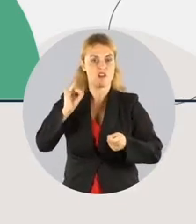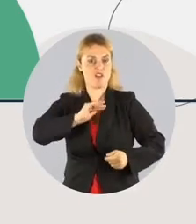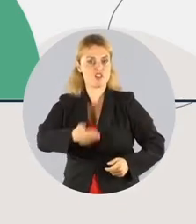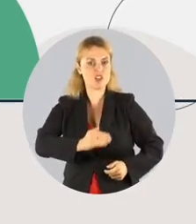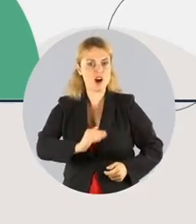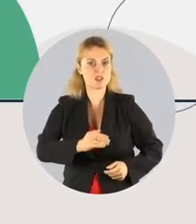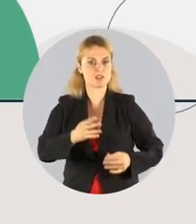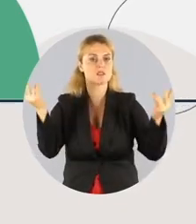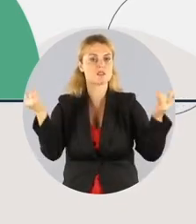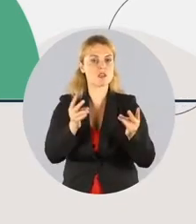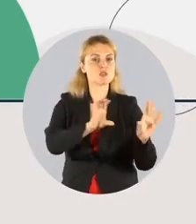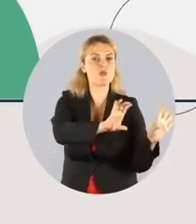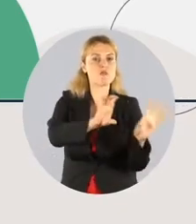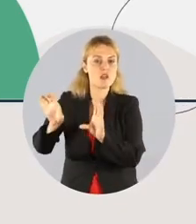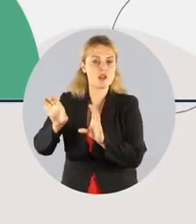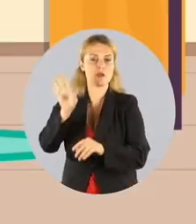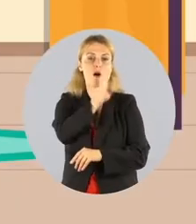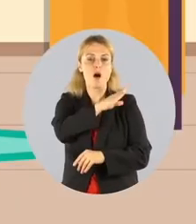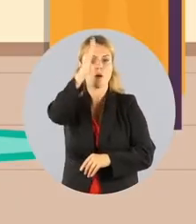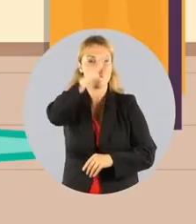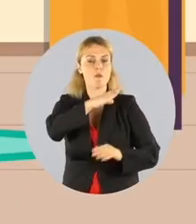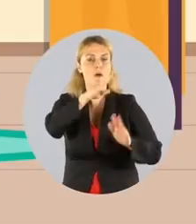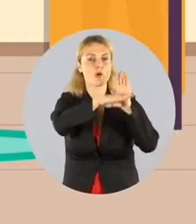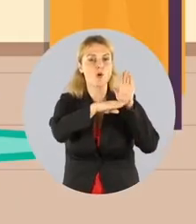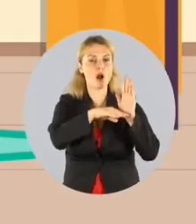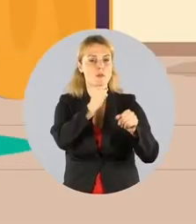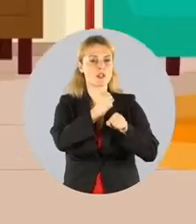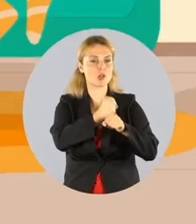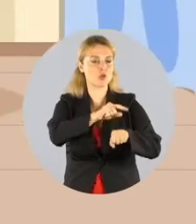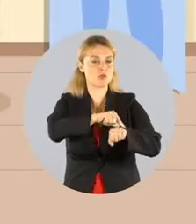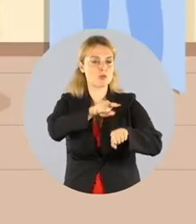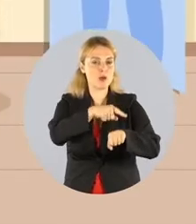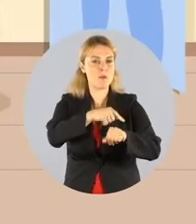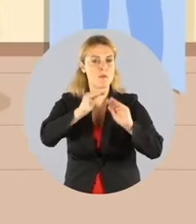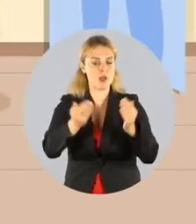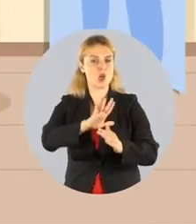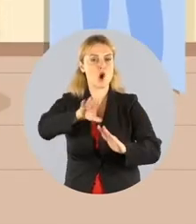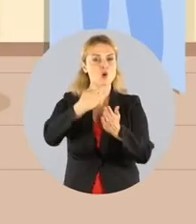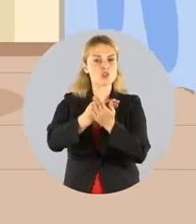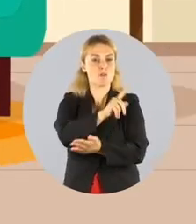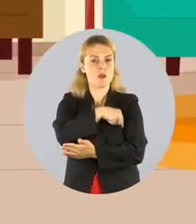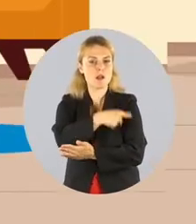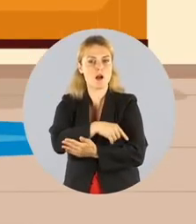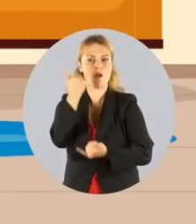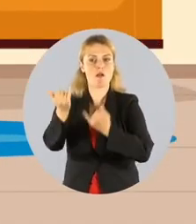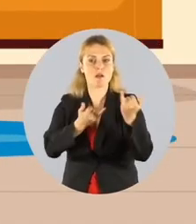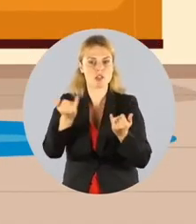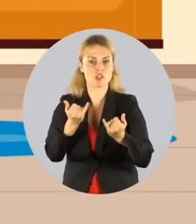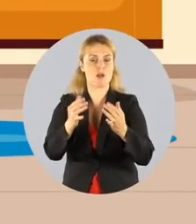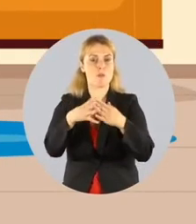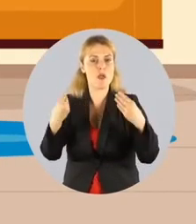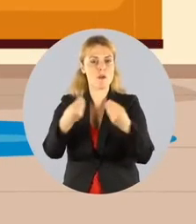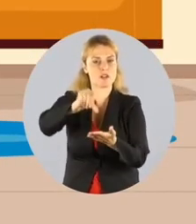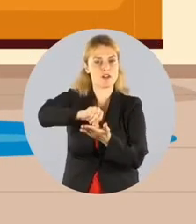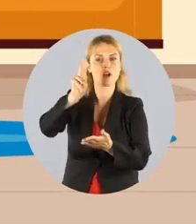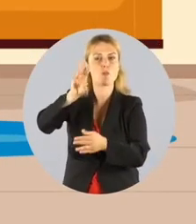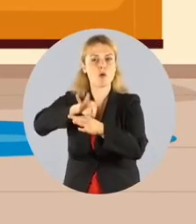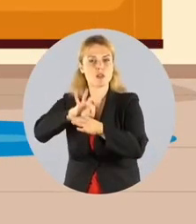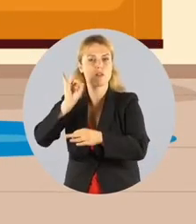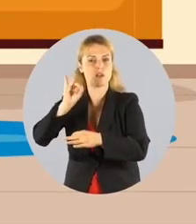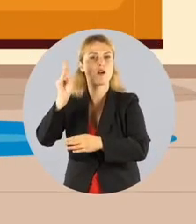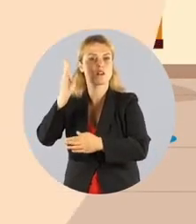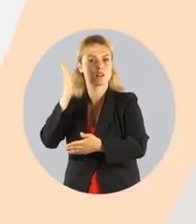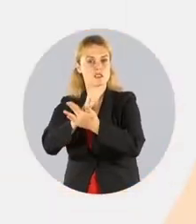sectorul privat trebuie să ofere părinților programe de lucru flexibile, concedii medicale și de îngrijire a membrilor de familie bolnavi sau